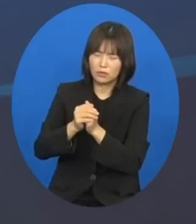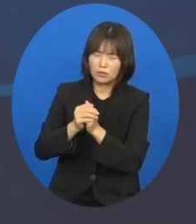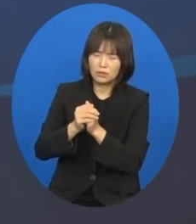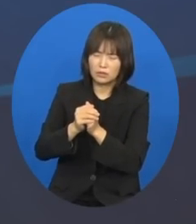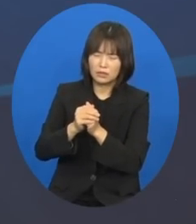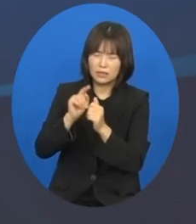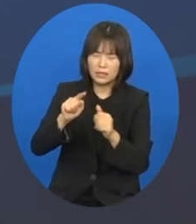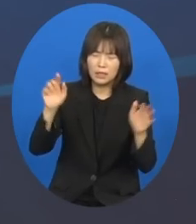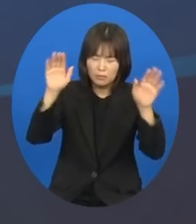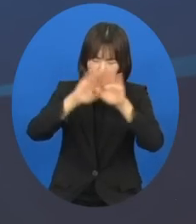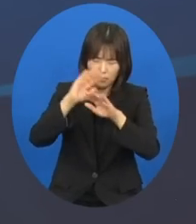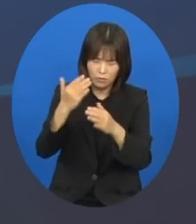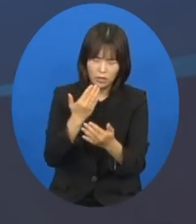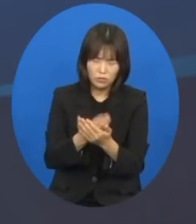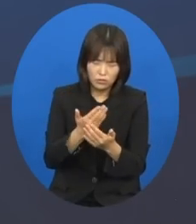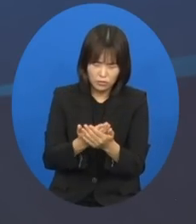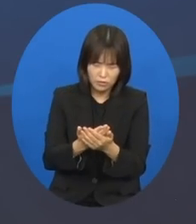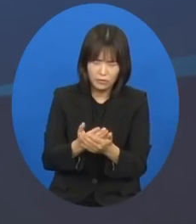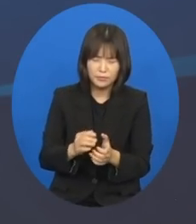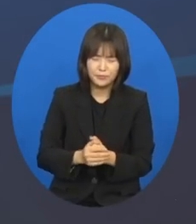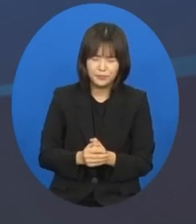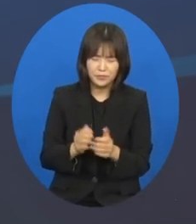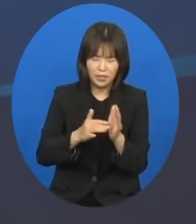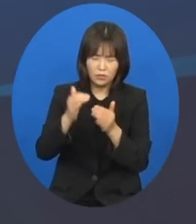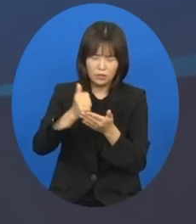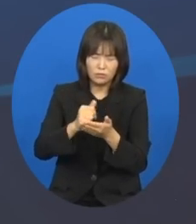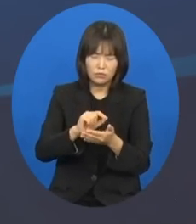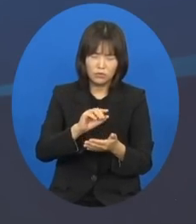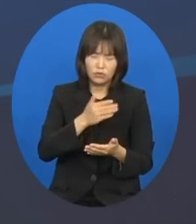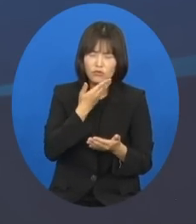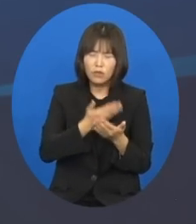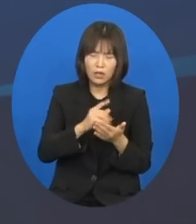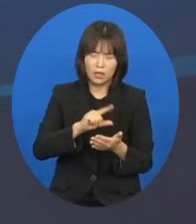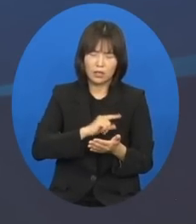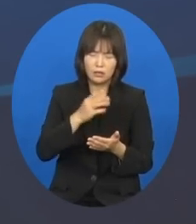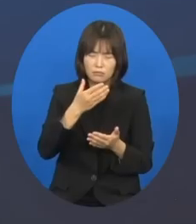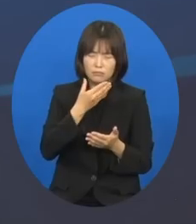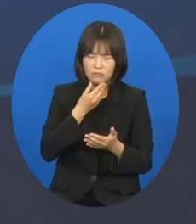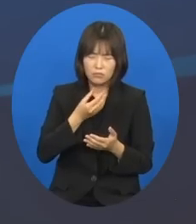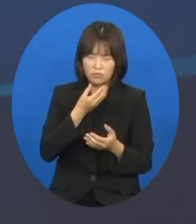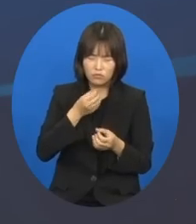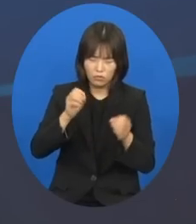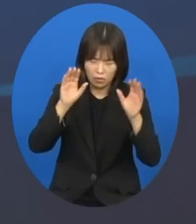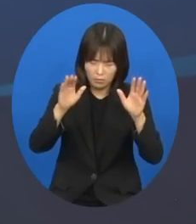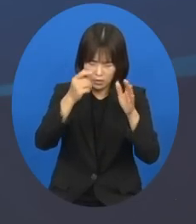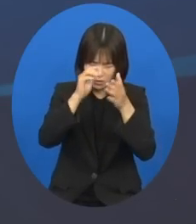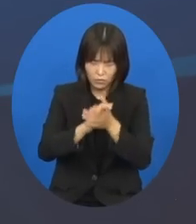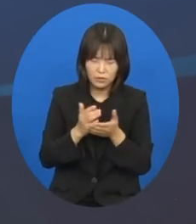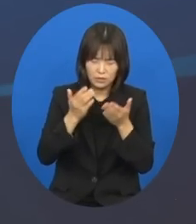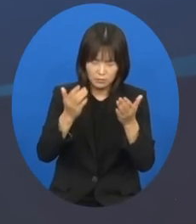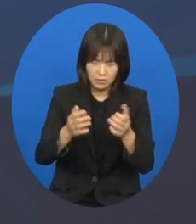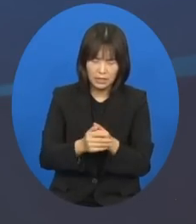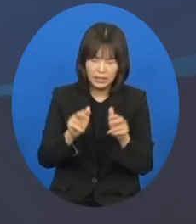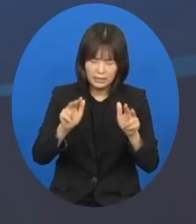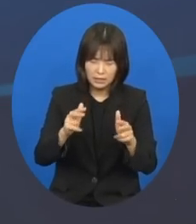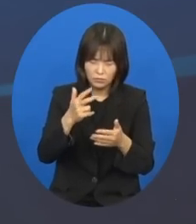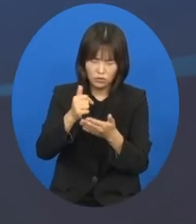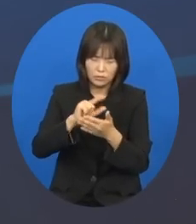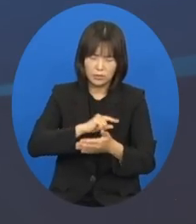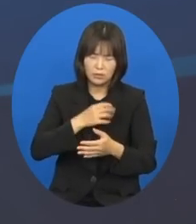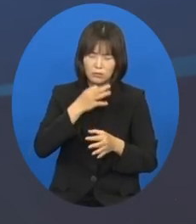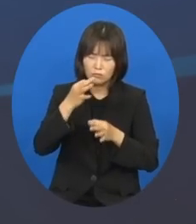역사하여 주셔서 은혜 안에 머물게 하여 주옵소서 예수님의 귀하신 이름으로 축원하며 기도하옵나이다이 시간 우리 주의 이름 한번 부르고